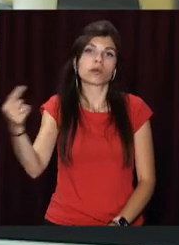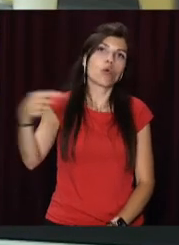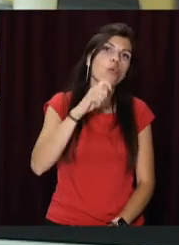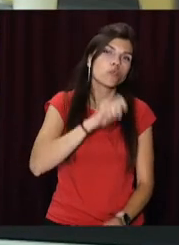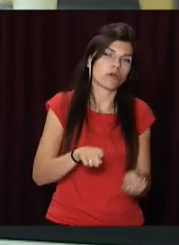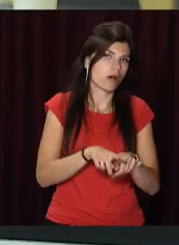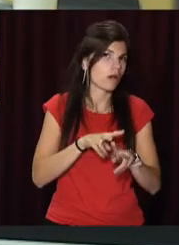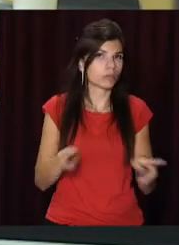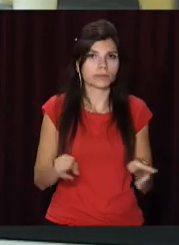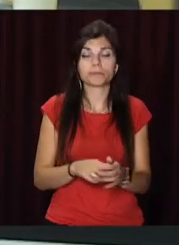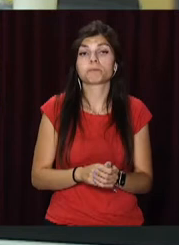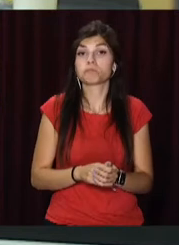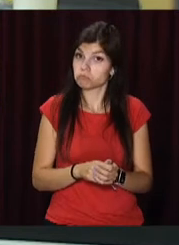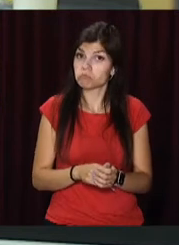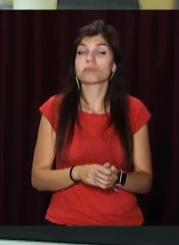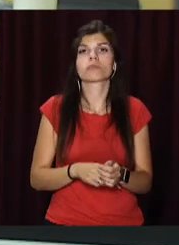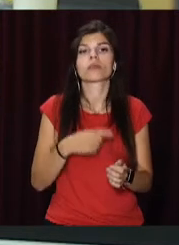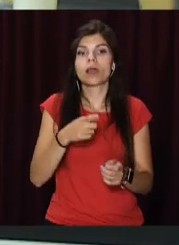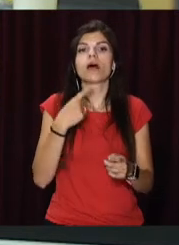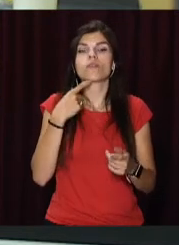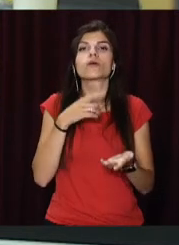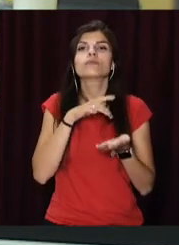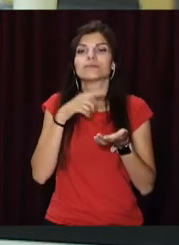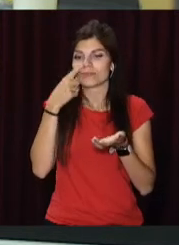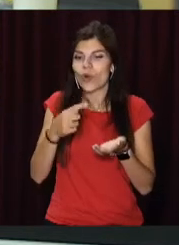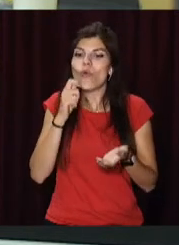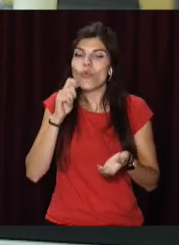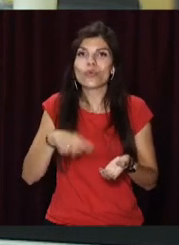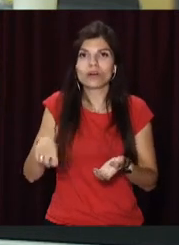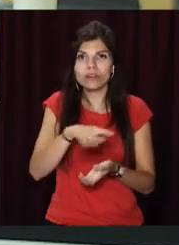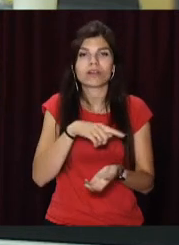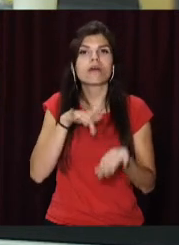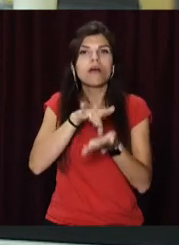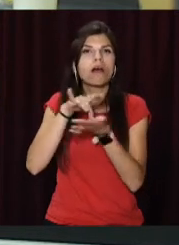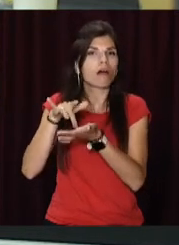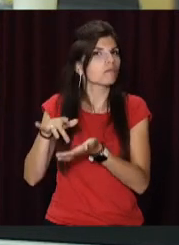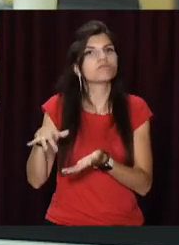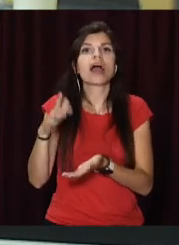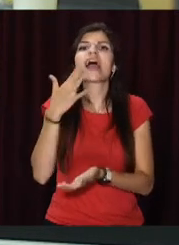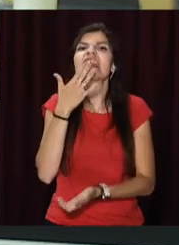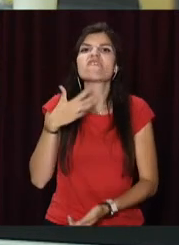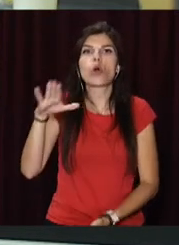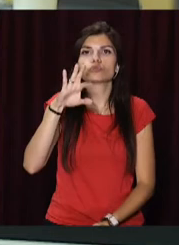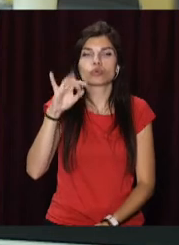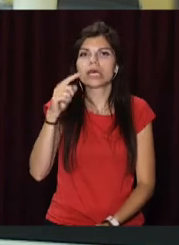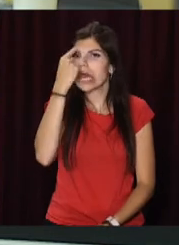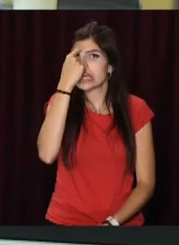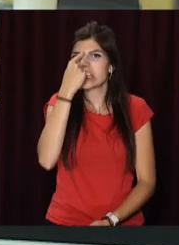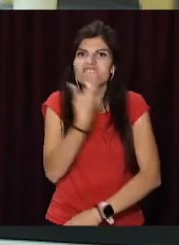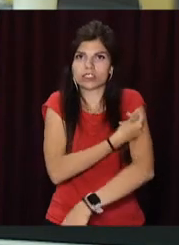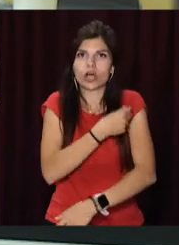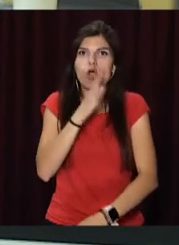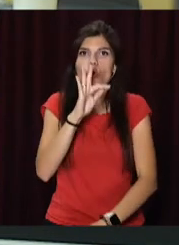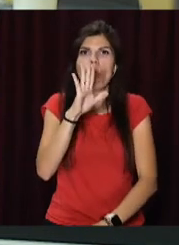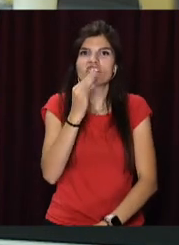В той час мандрівки до Європи для більшості українців найближчим часом будуть недоступними. Євросоюз не визнав індійську вакцину